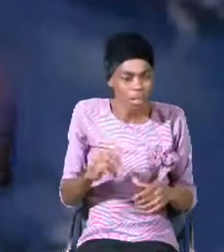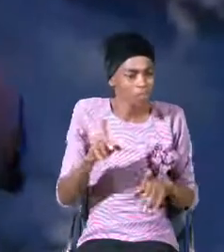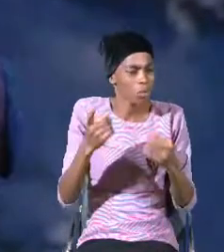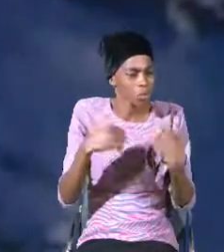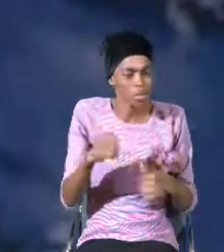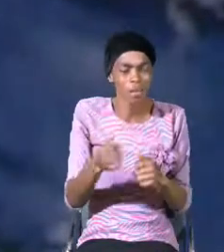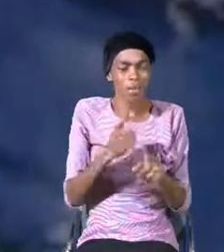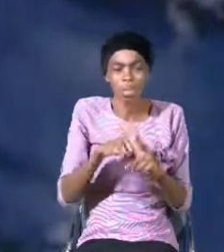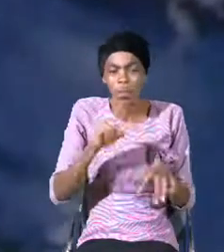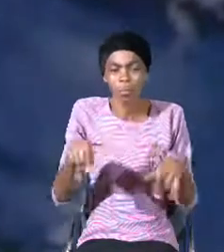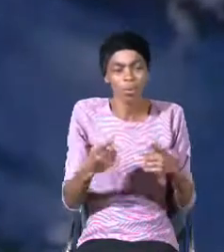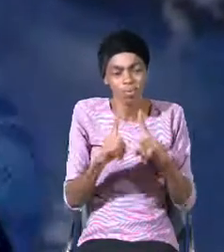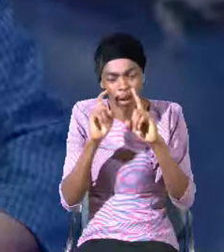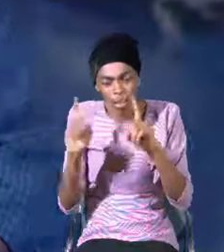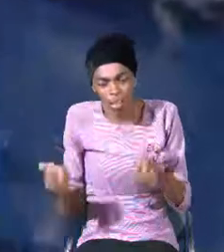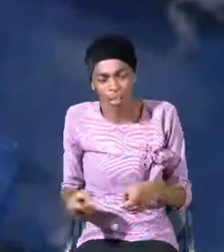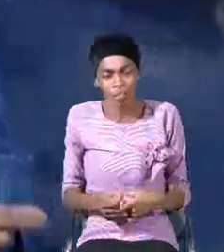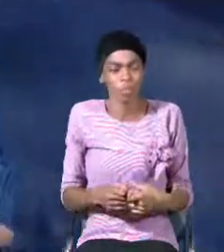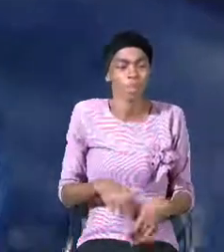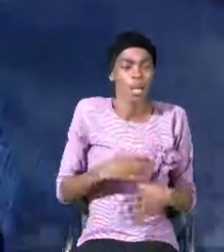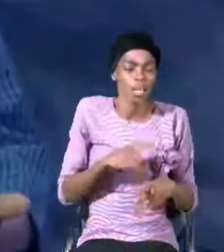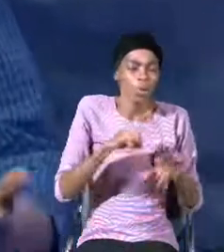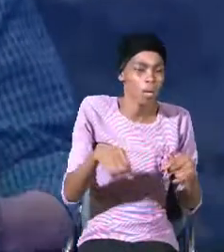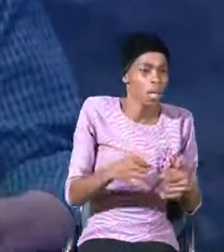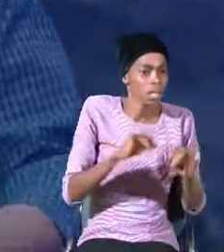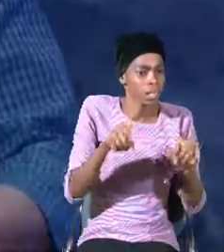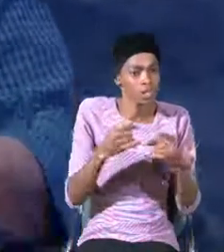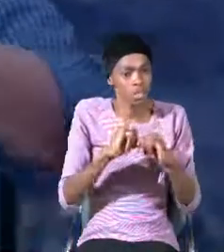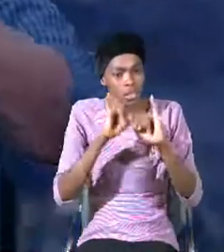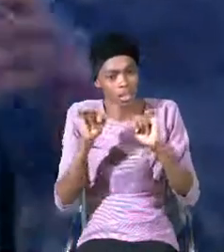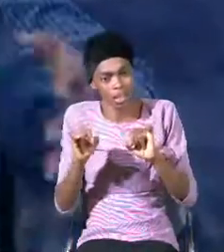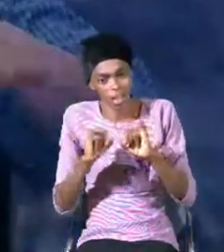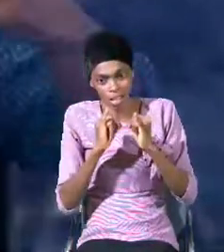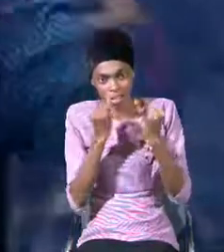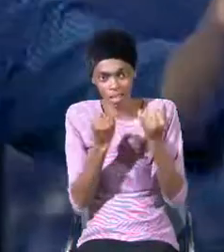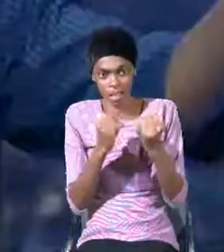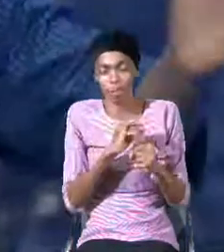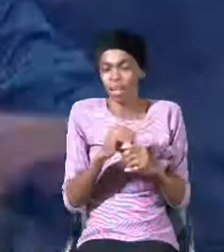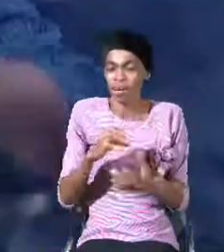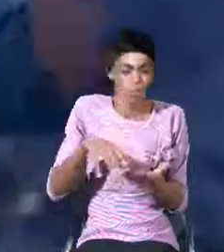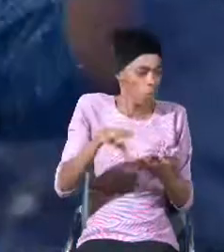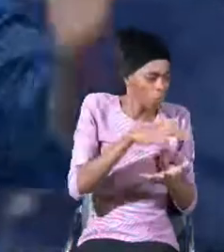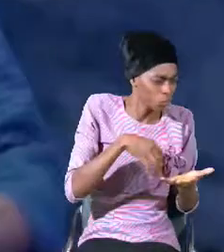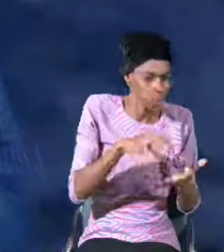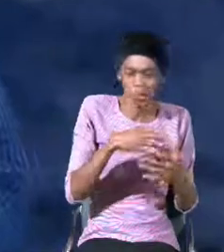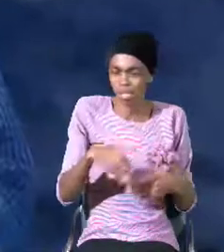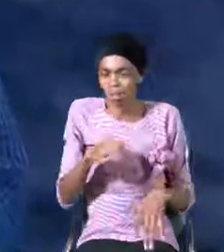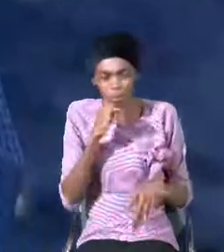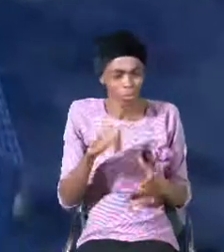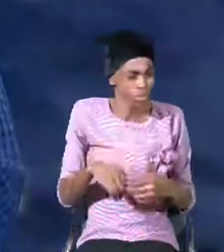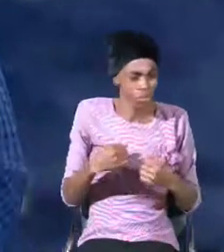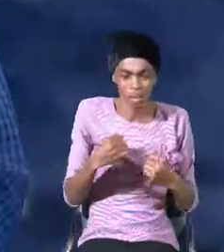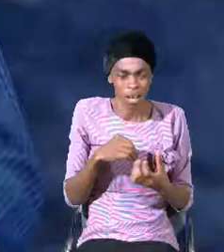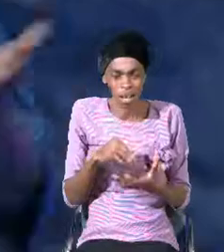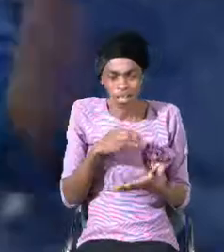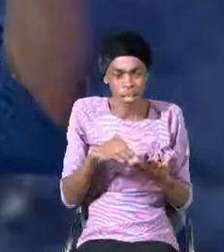chaque fois que ça arrive, quand je vais pour un entretien, et quand je vais à l'entretien, je suis confus et je n'arrive